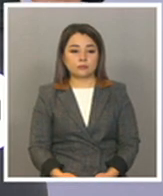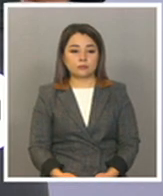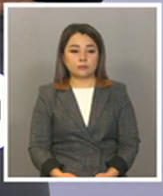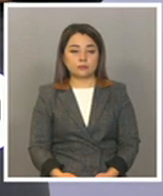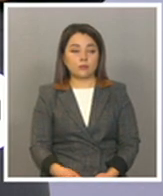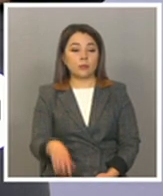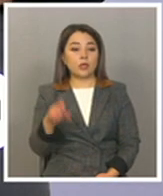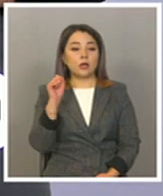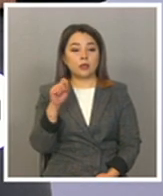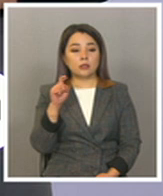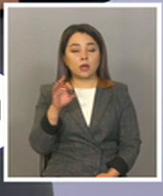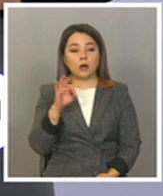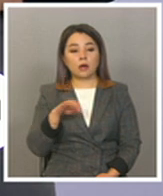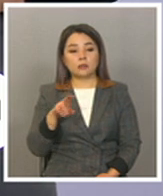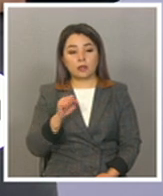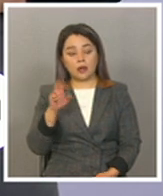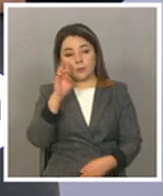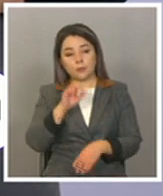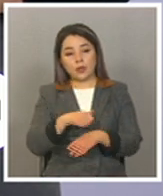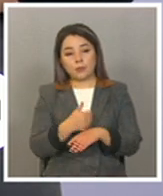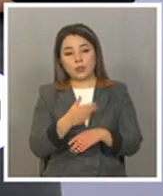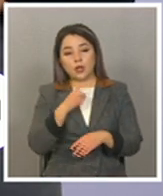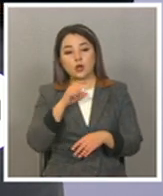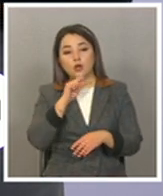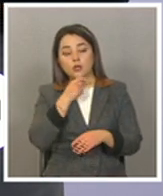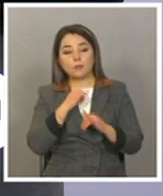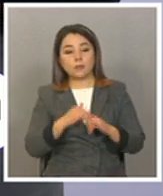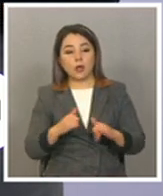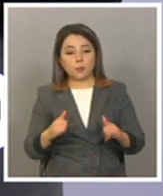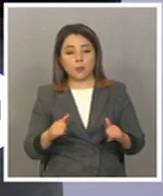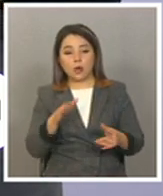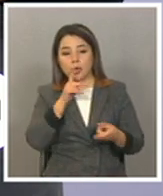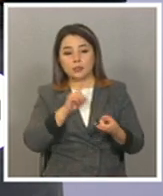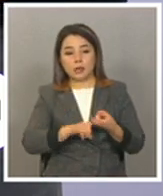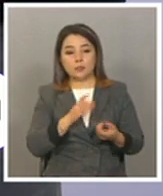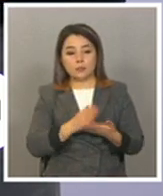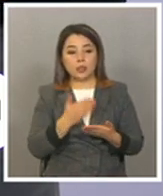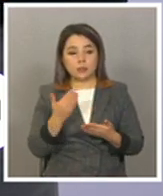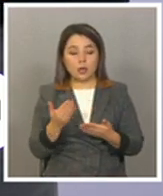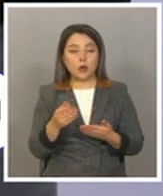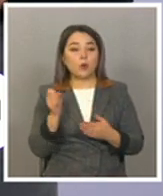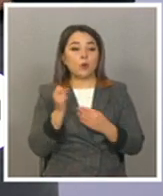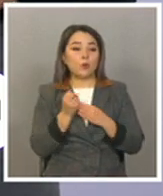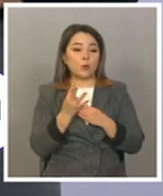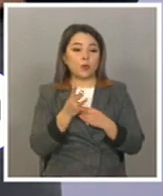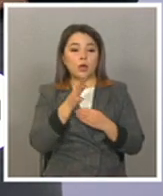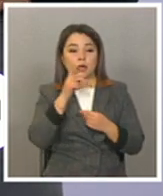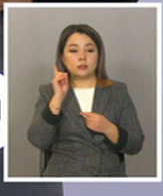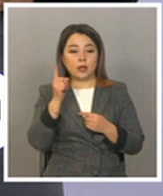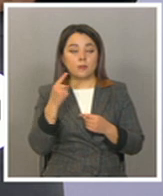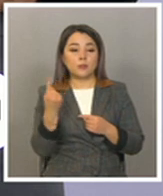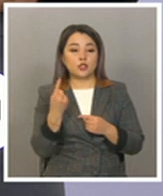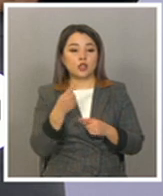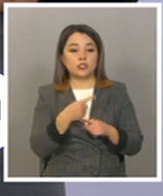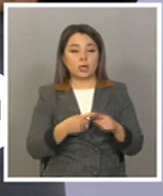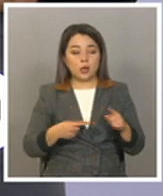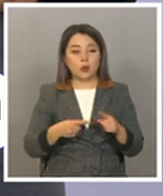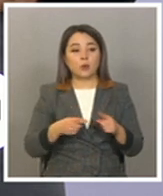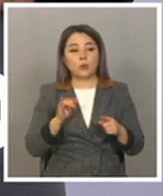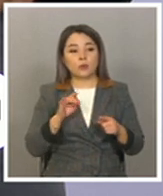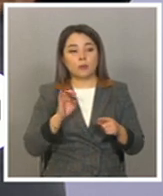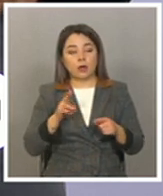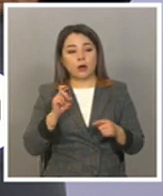Алтын Орда мемлекетінің экономикалық даму кезеңіне келсек, яғни 14-ші ғасырдың бірінші жартысы Өзбек ханның